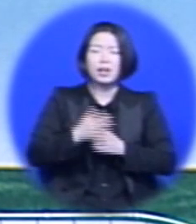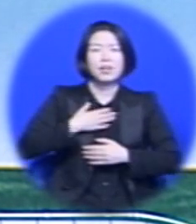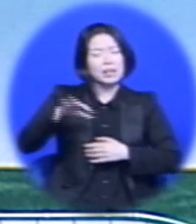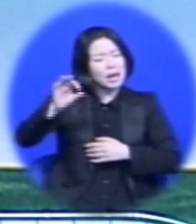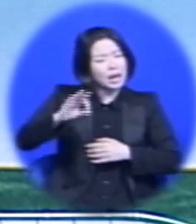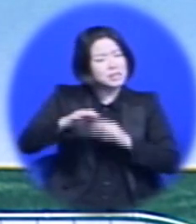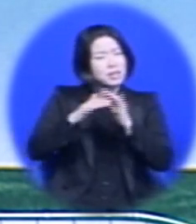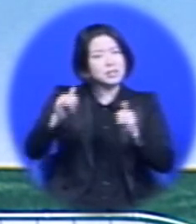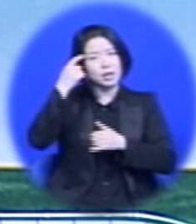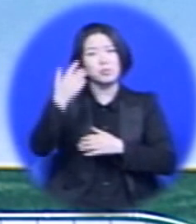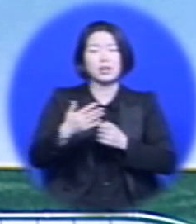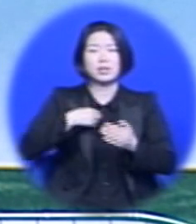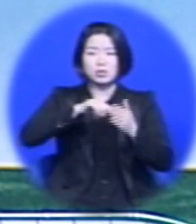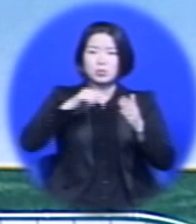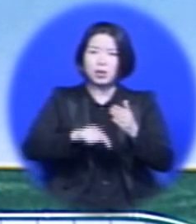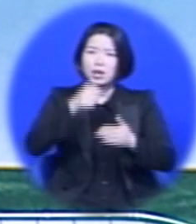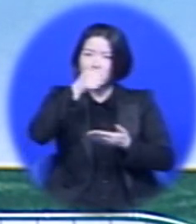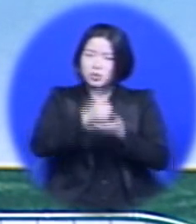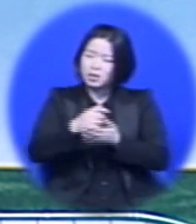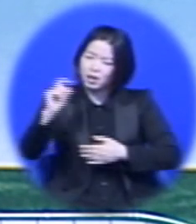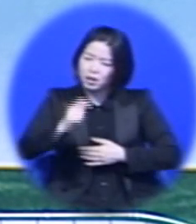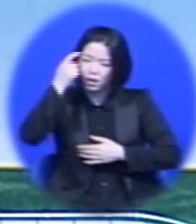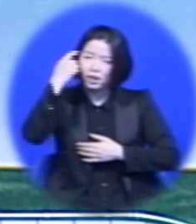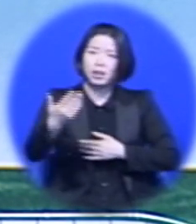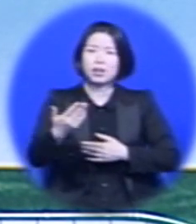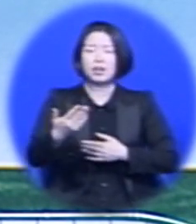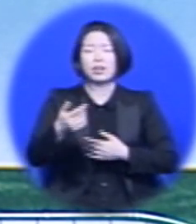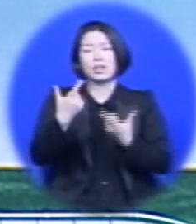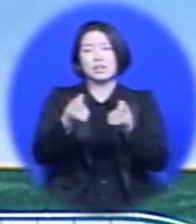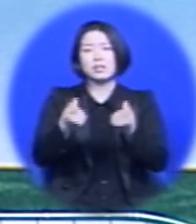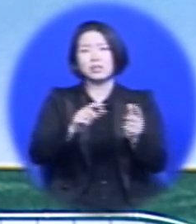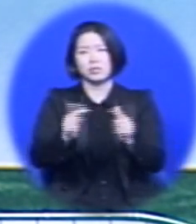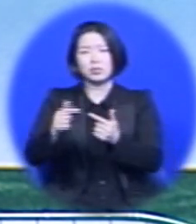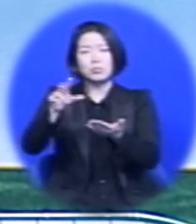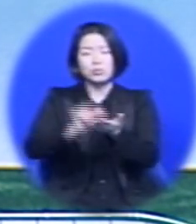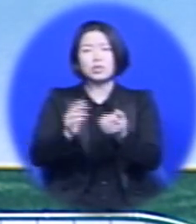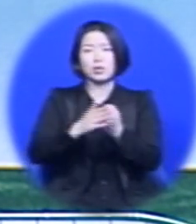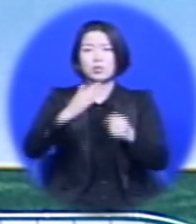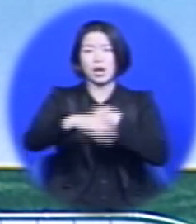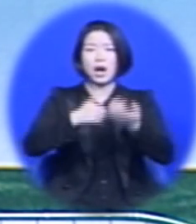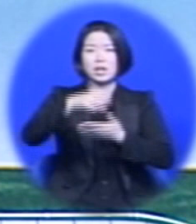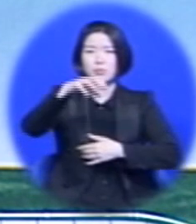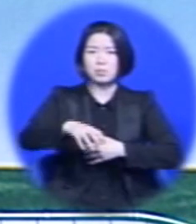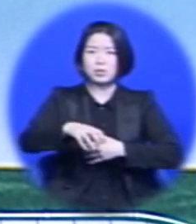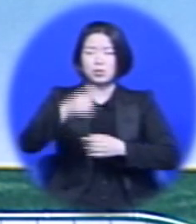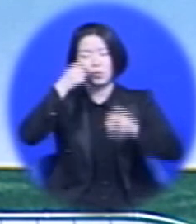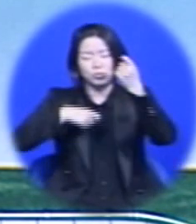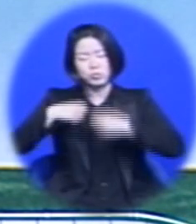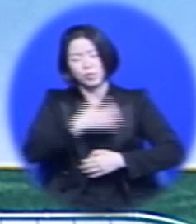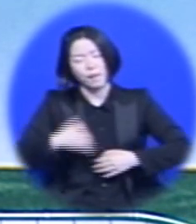가정한다 내 속에는 이렇게 죄가 강한가이 문제 때문에 하나님 앞에 정말 울고불고